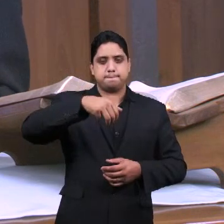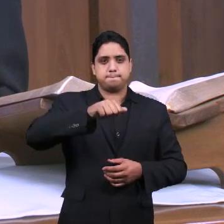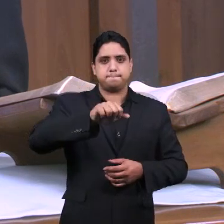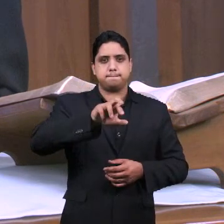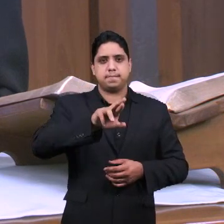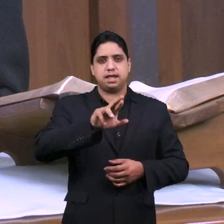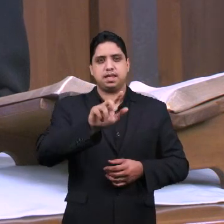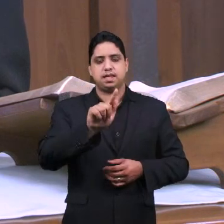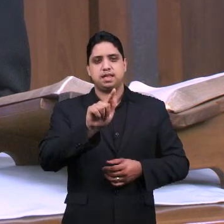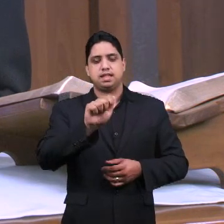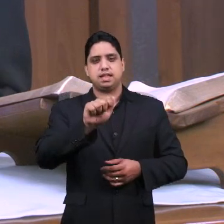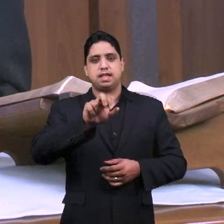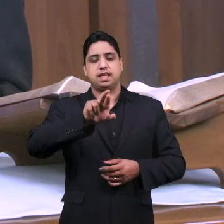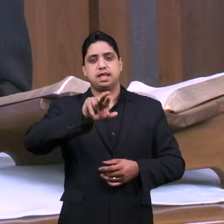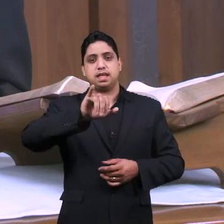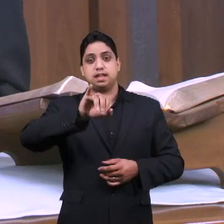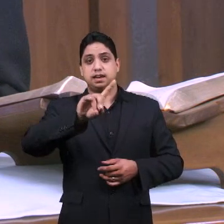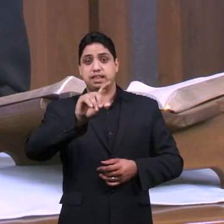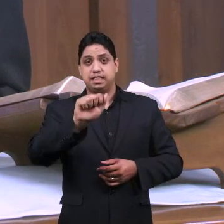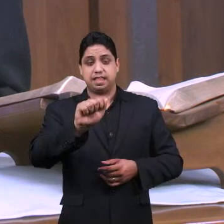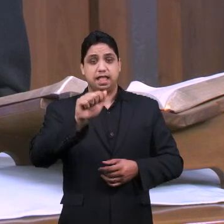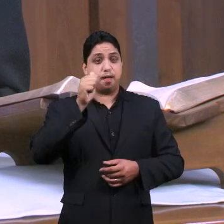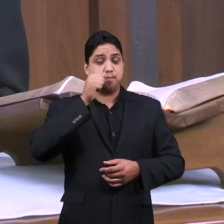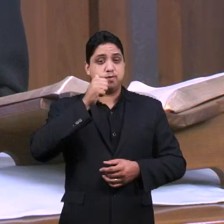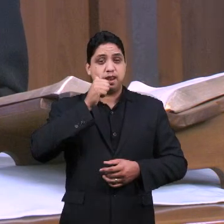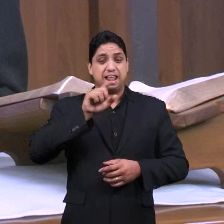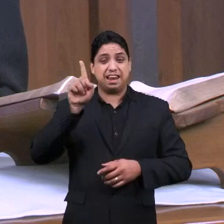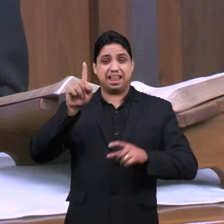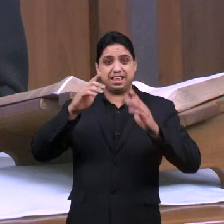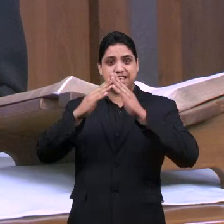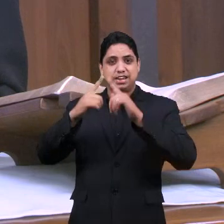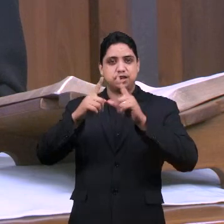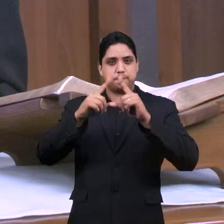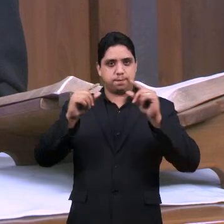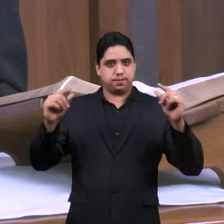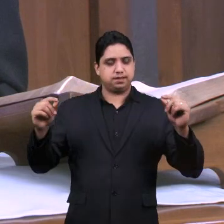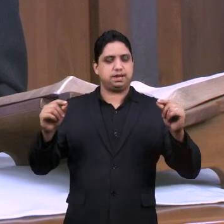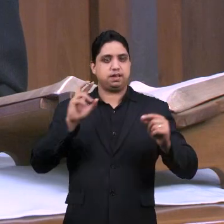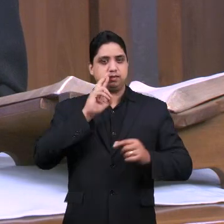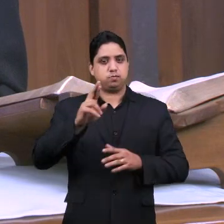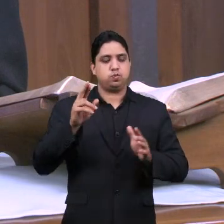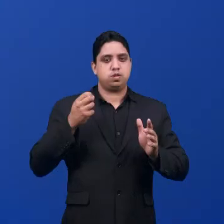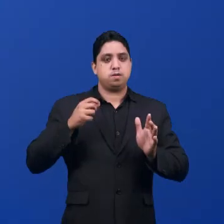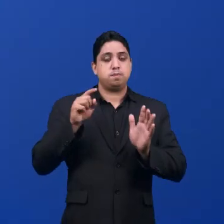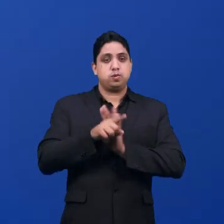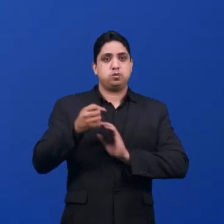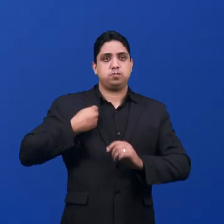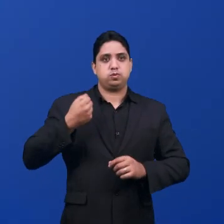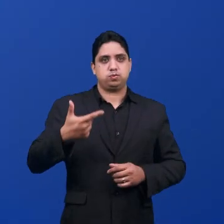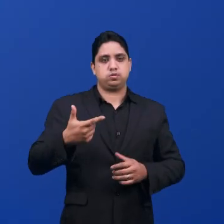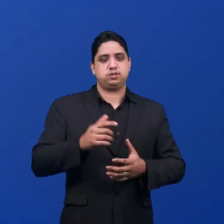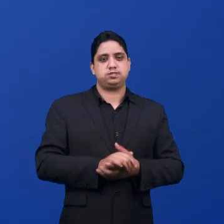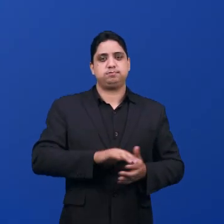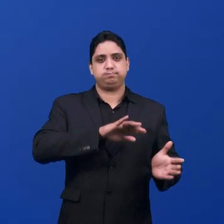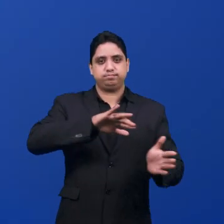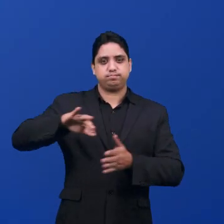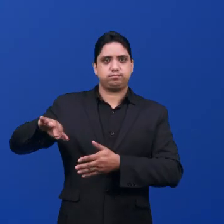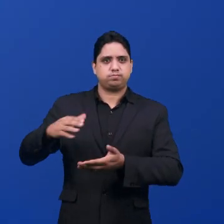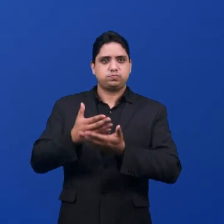sœur, la sœur Margarida Futuro, l'église de Brasilia. Elle va répondre à la deuxième